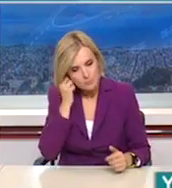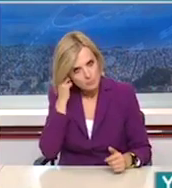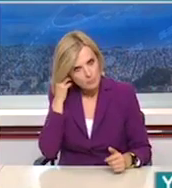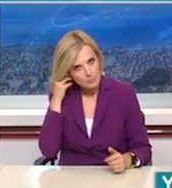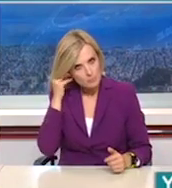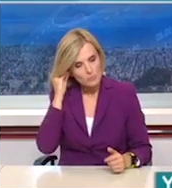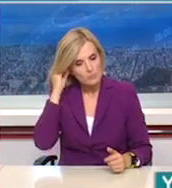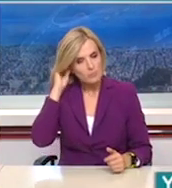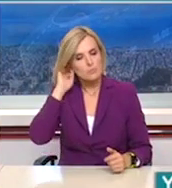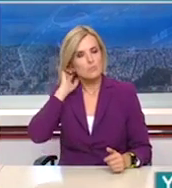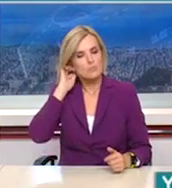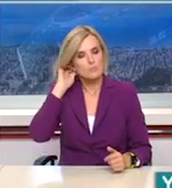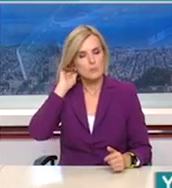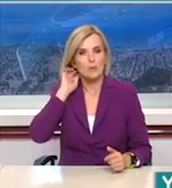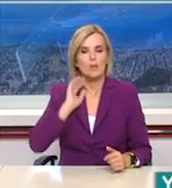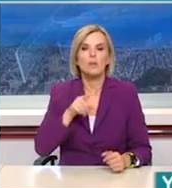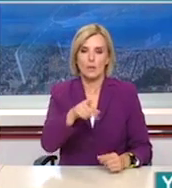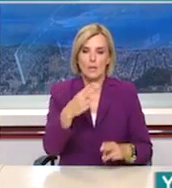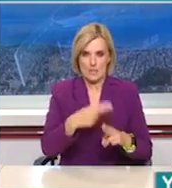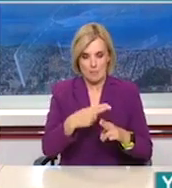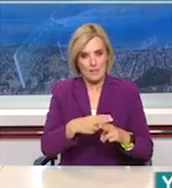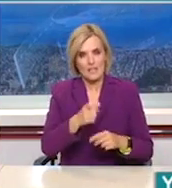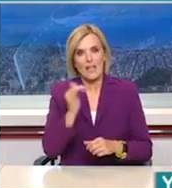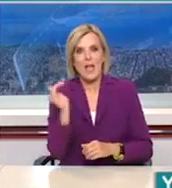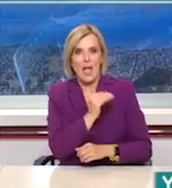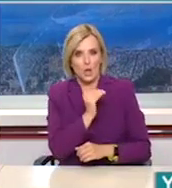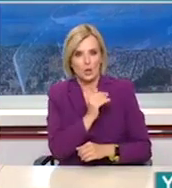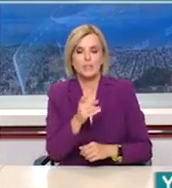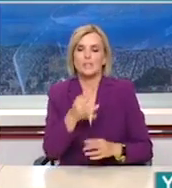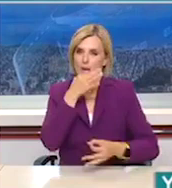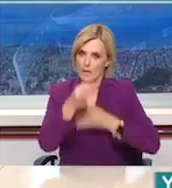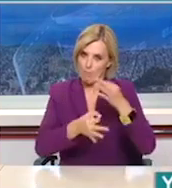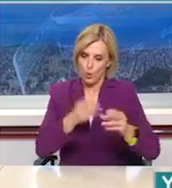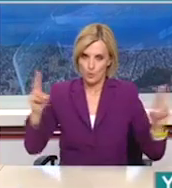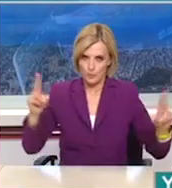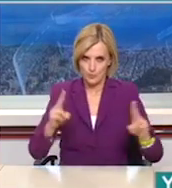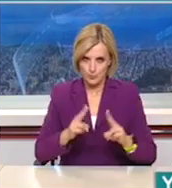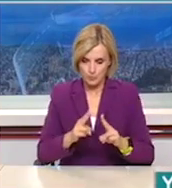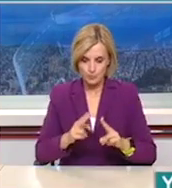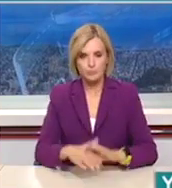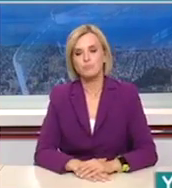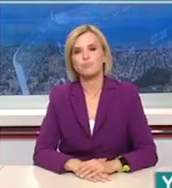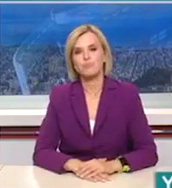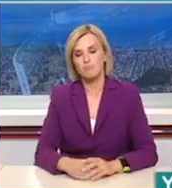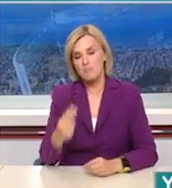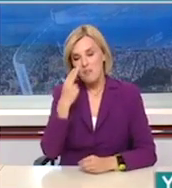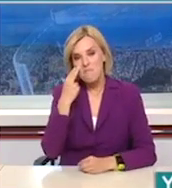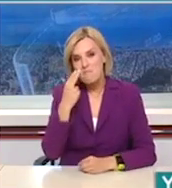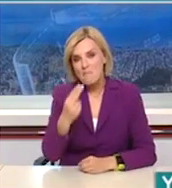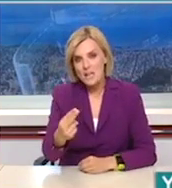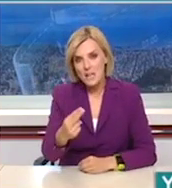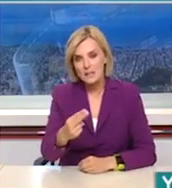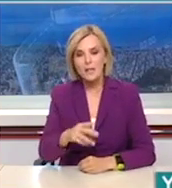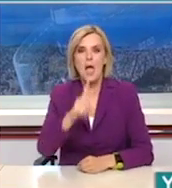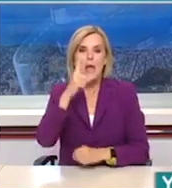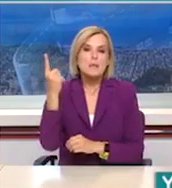αρκετές επιστημονικές στοιχείες από τον αγαπητό δημοσιογράφο. Να πω εδώ σύντομα πάλι ότι φαίνεται ότι ένα ποσοστό